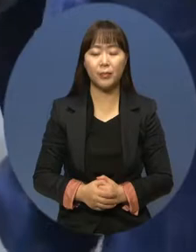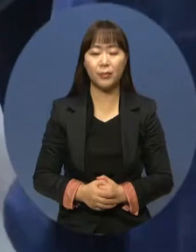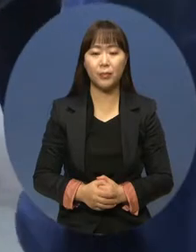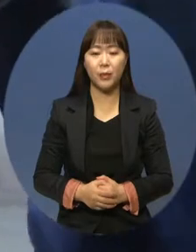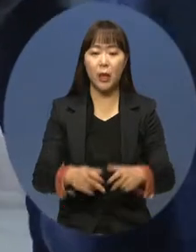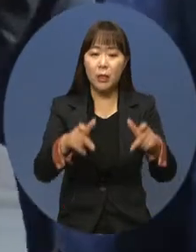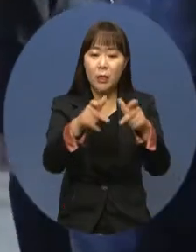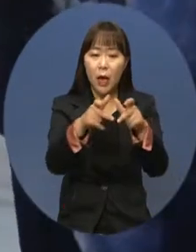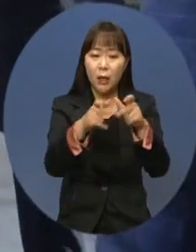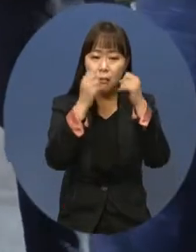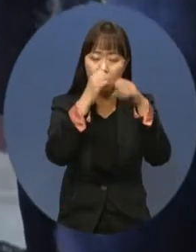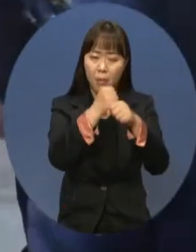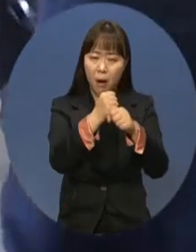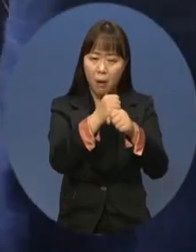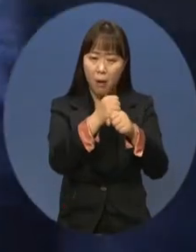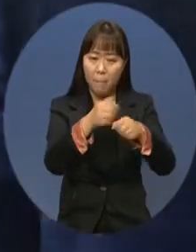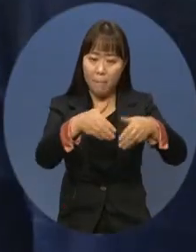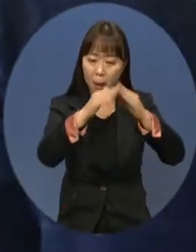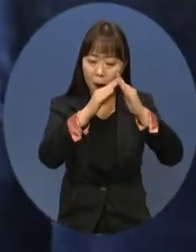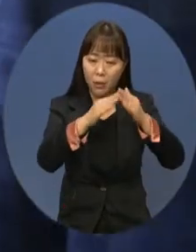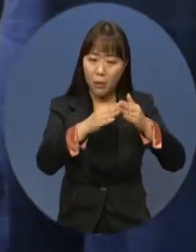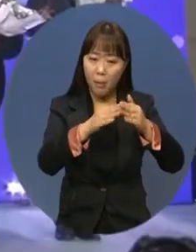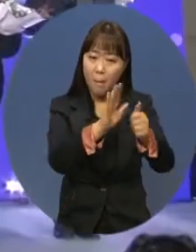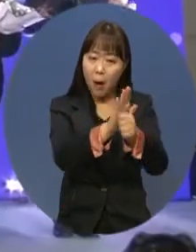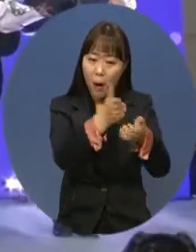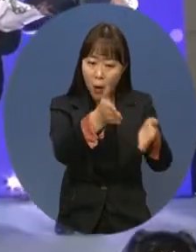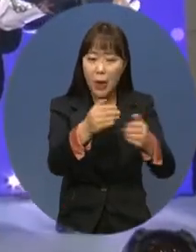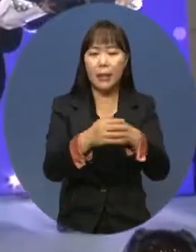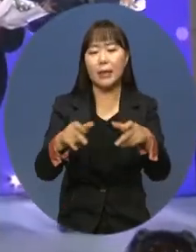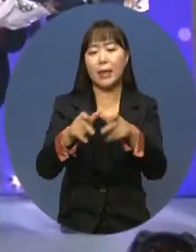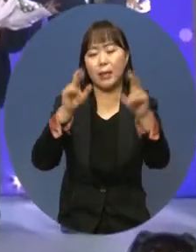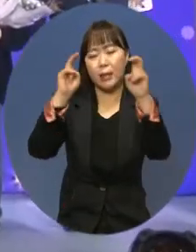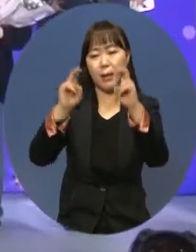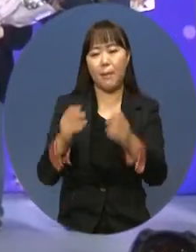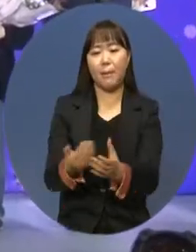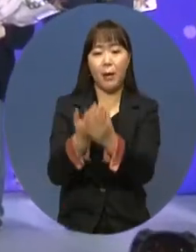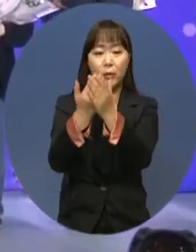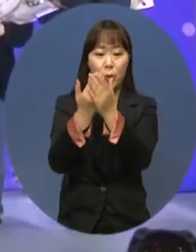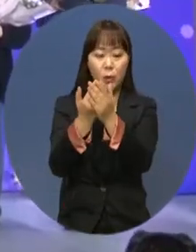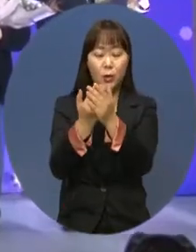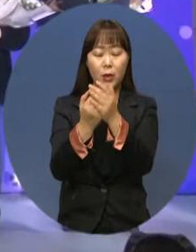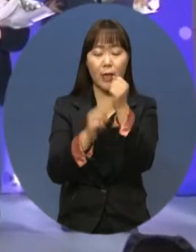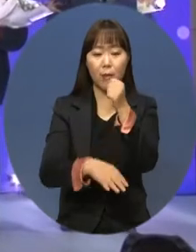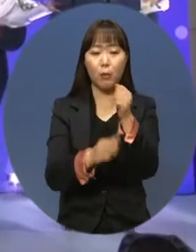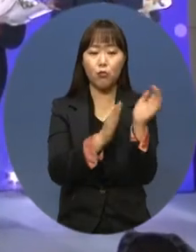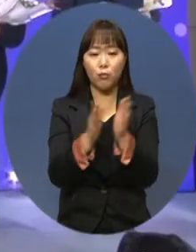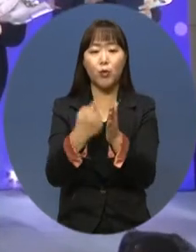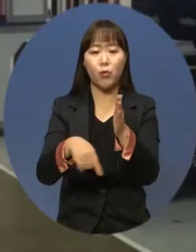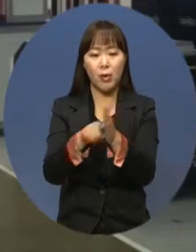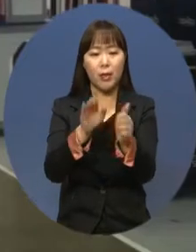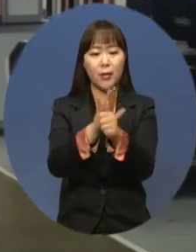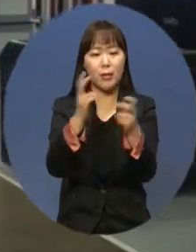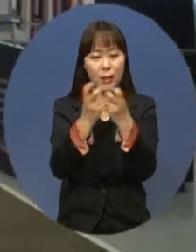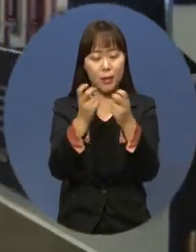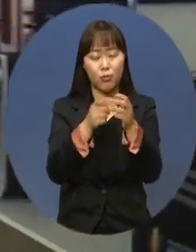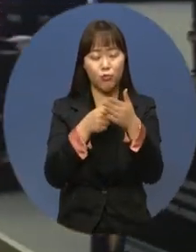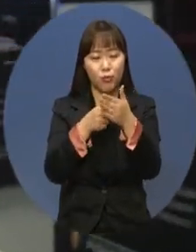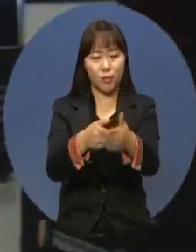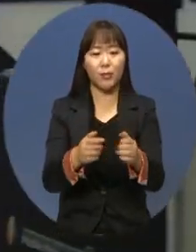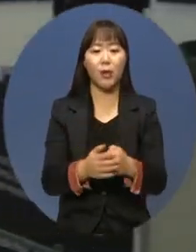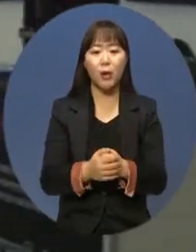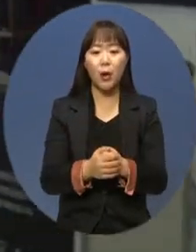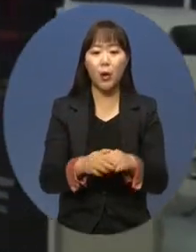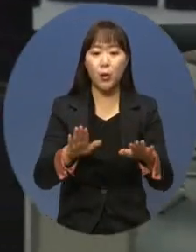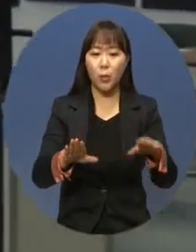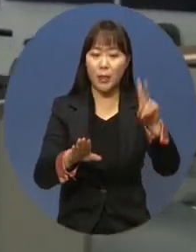장애인의 창업 촉진과 장애인 기업의 성장 기반 마련을 위한 지원책이 추징 됩니다 중소벤처기업 분은